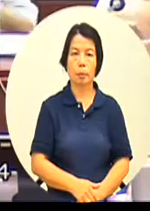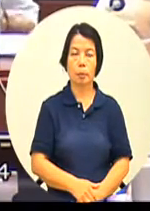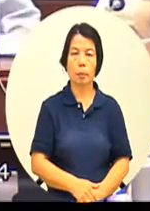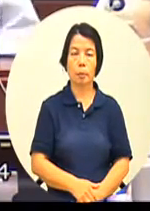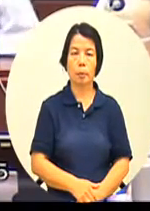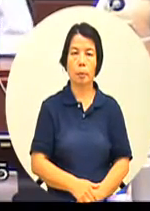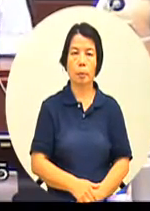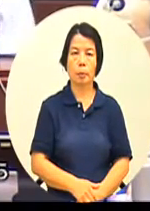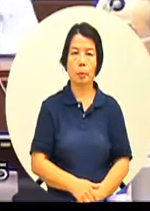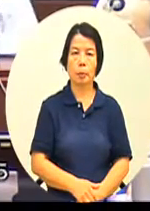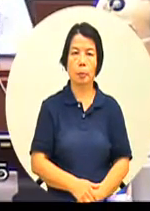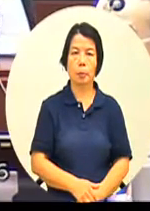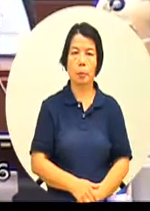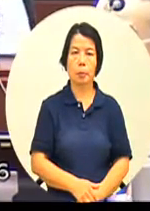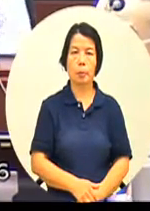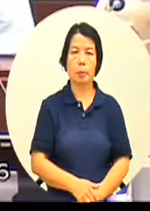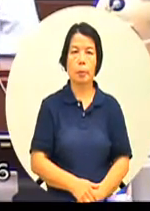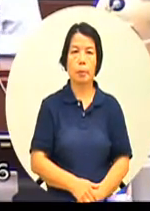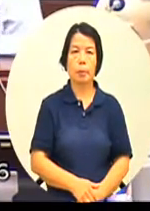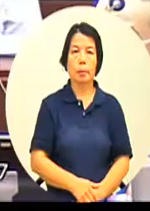看看，